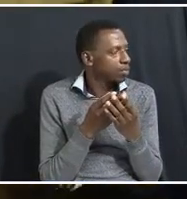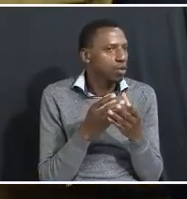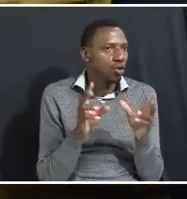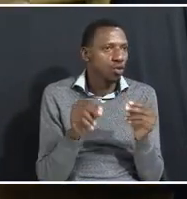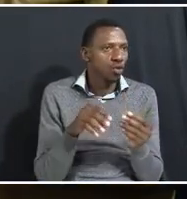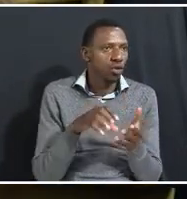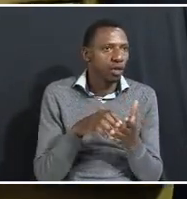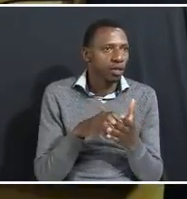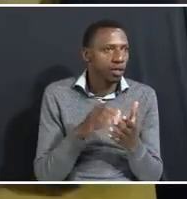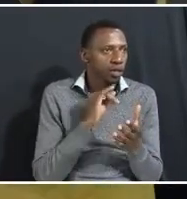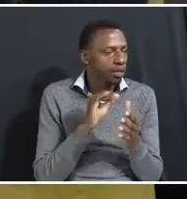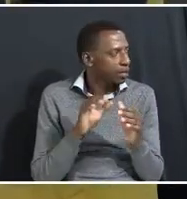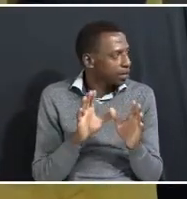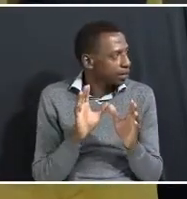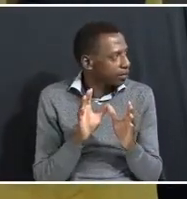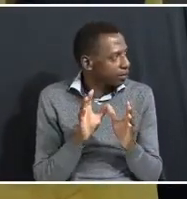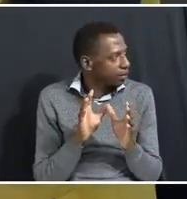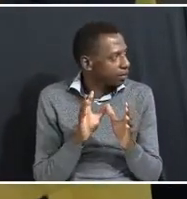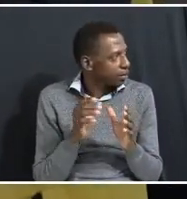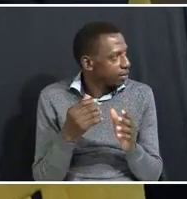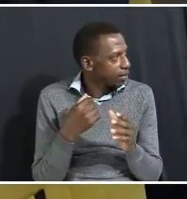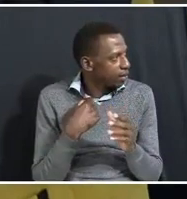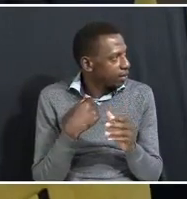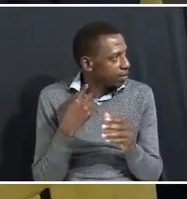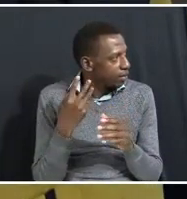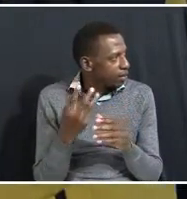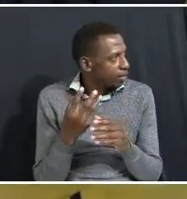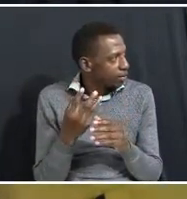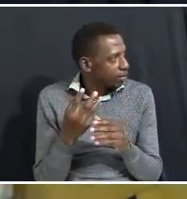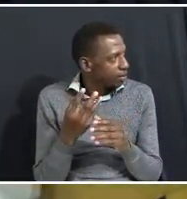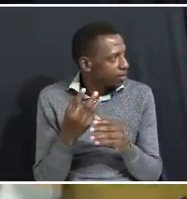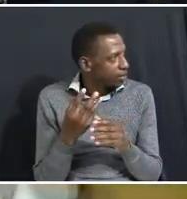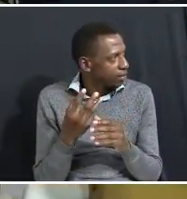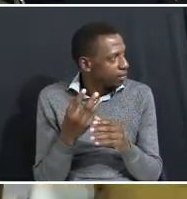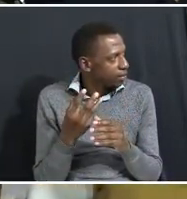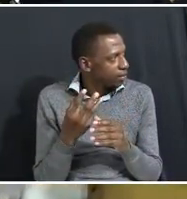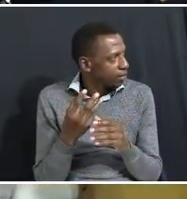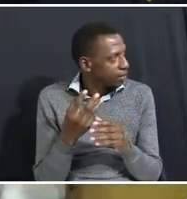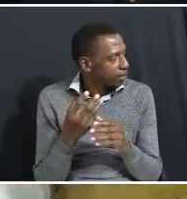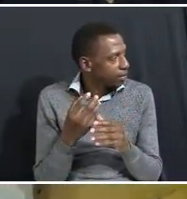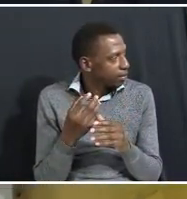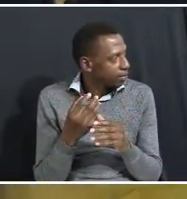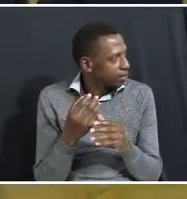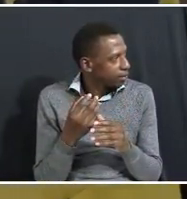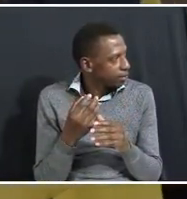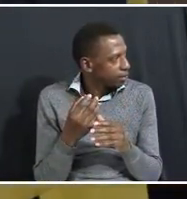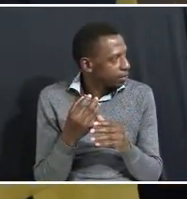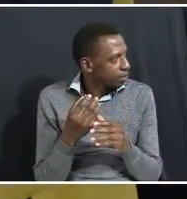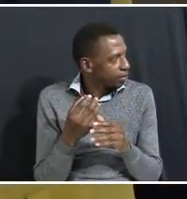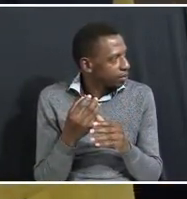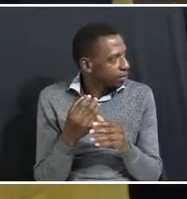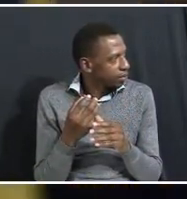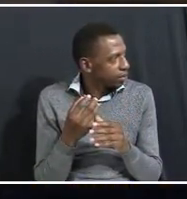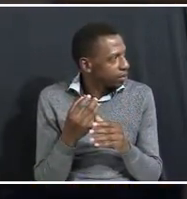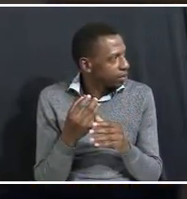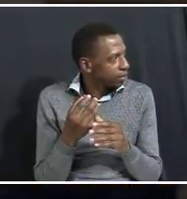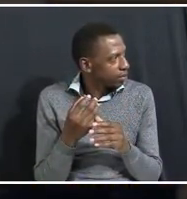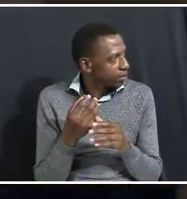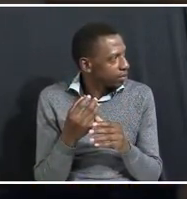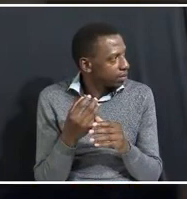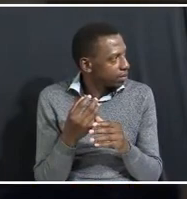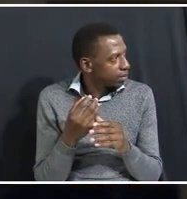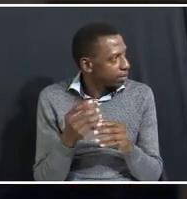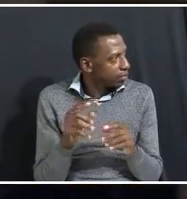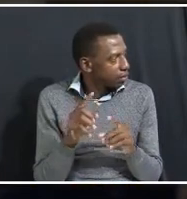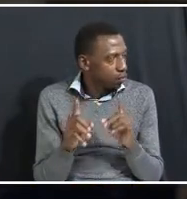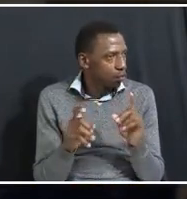out? Okay. Number three, to Nikuhusu, it's a question around retention.